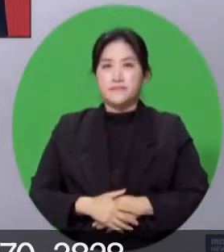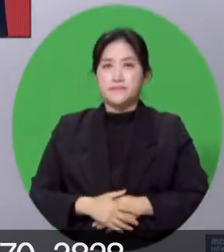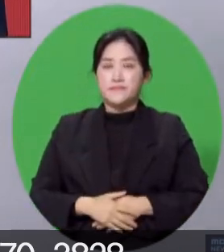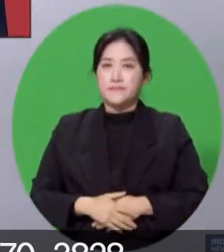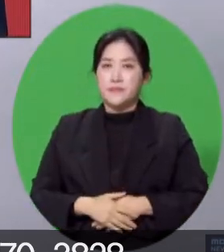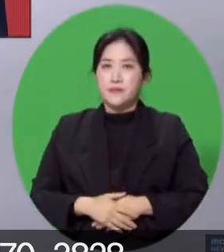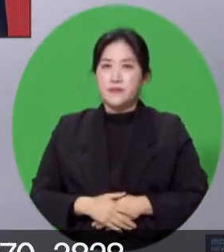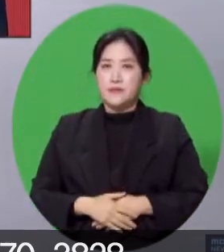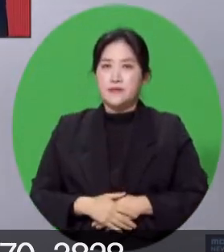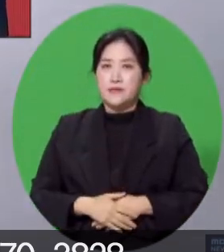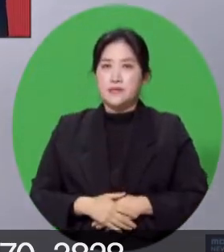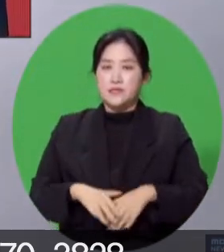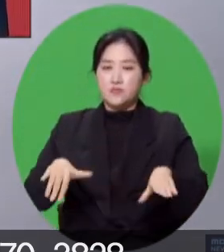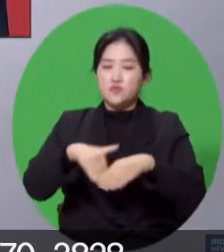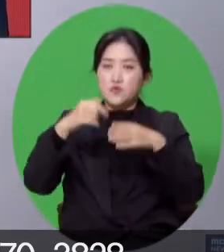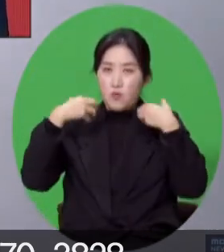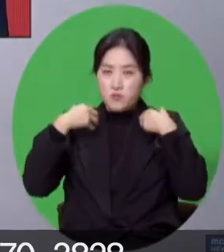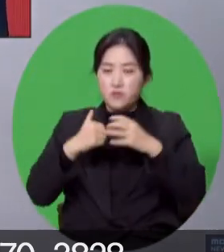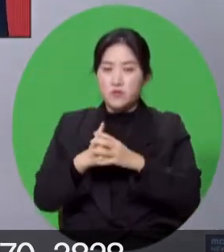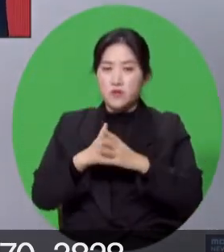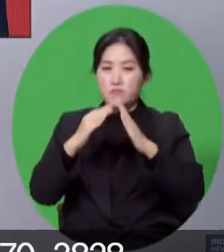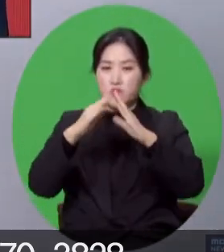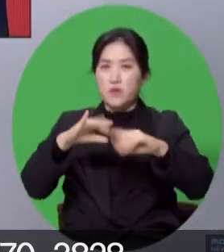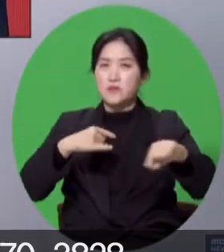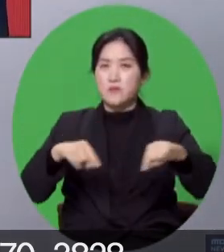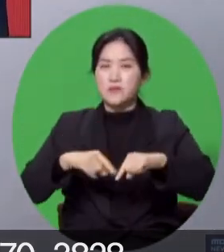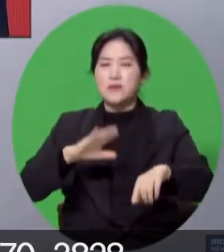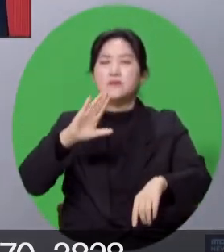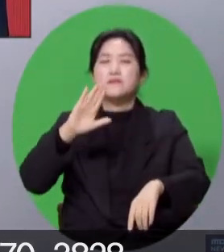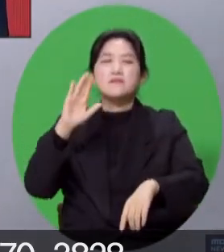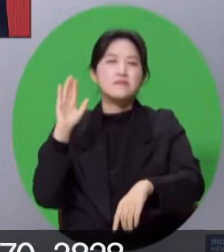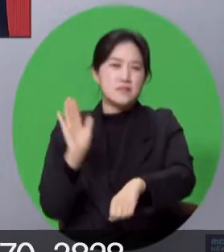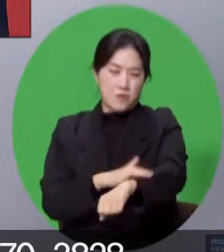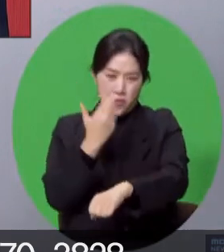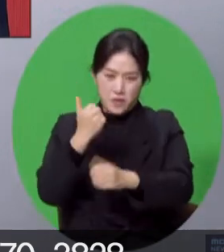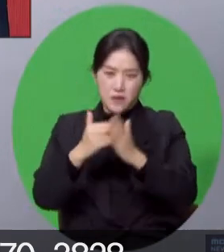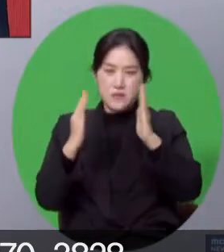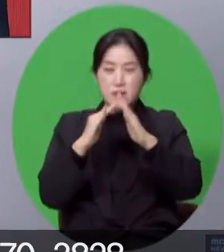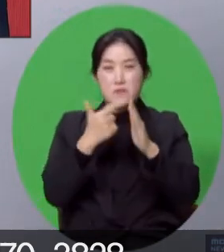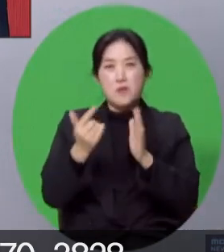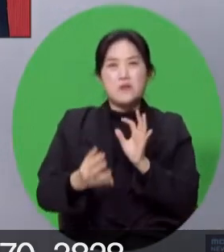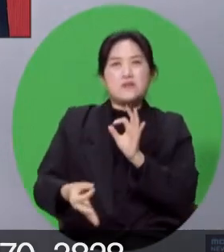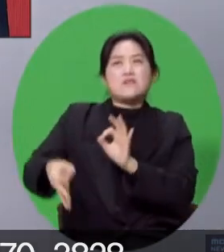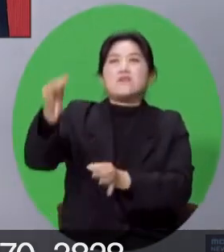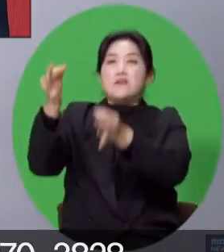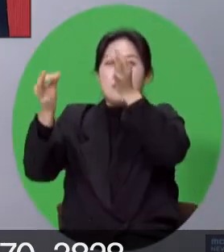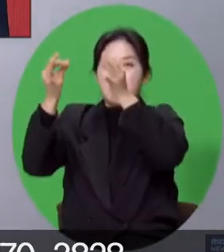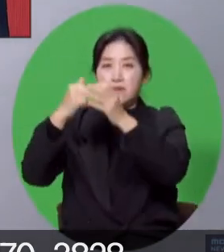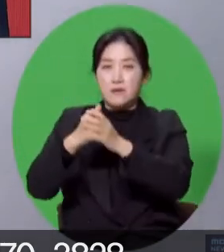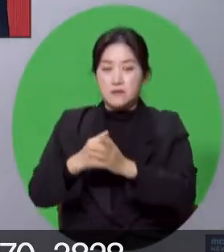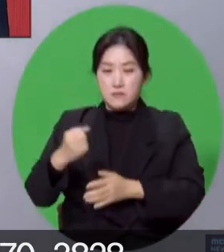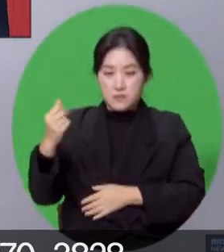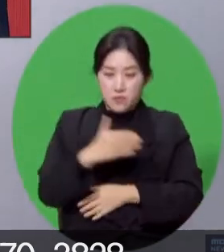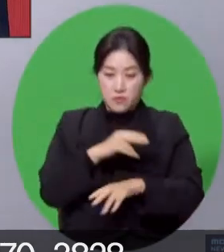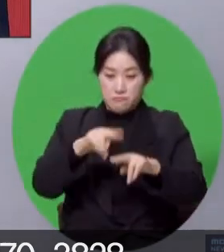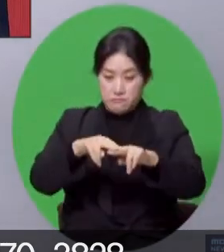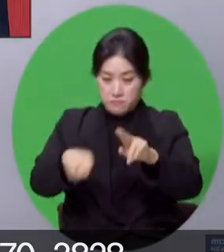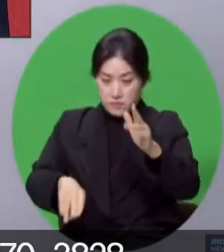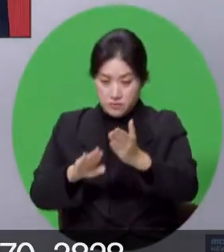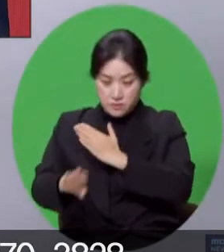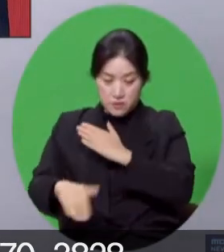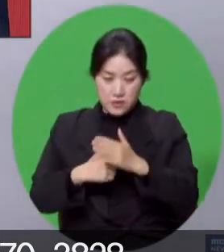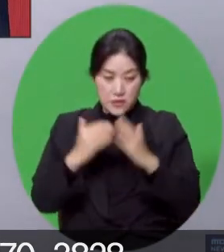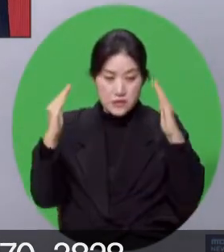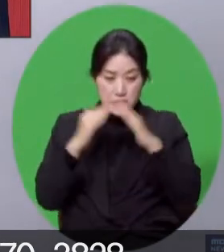지금 이 정권의 부동산 정책이 잘못돼서 집값들이 너무 치솟았고 또 퇴직하고